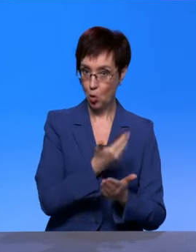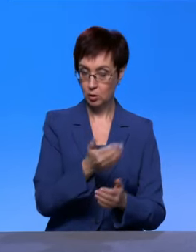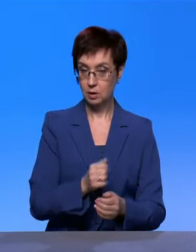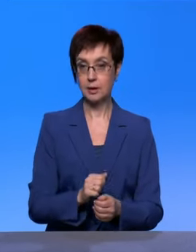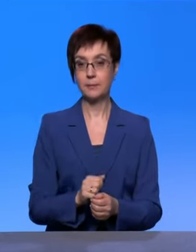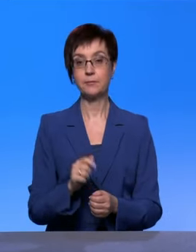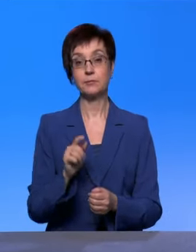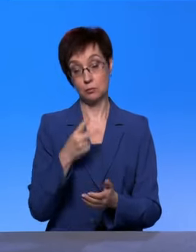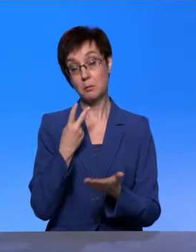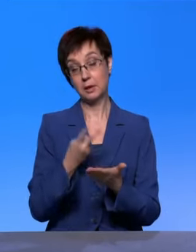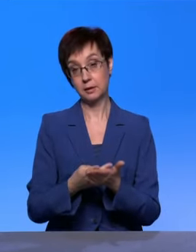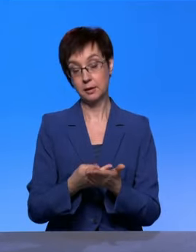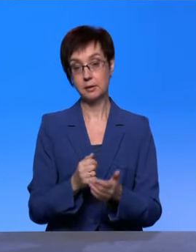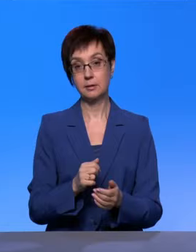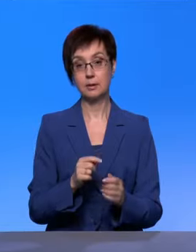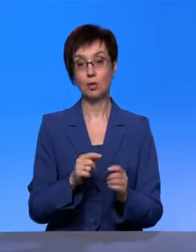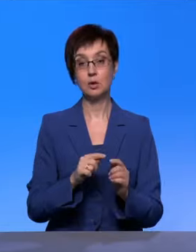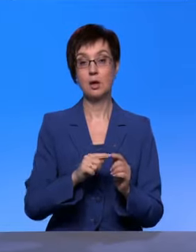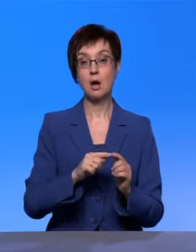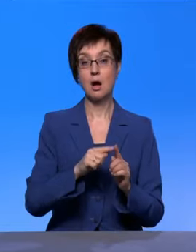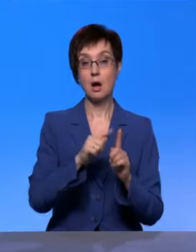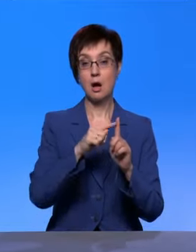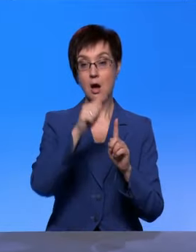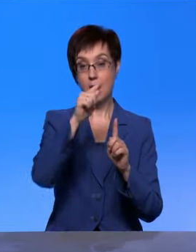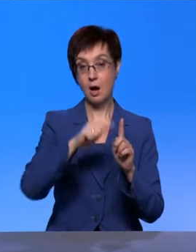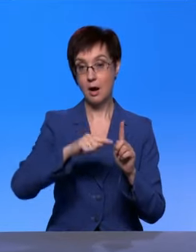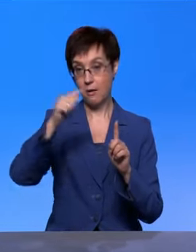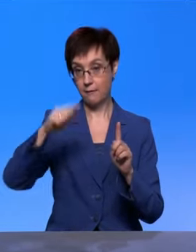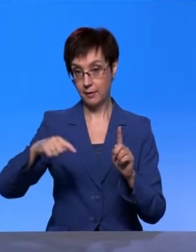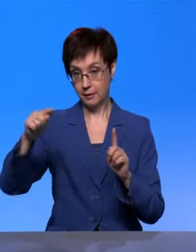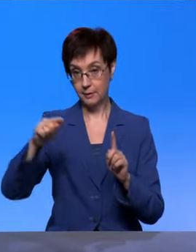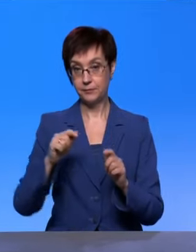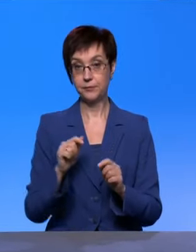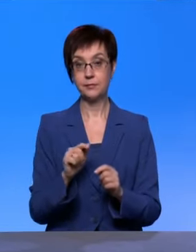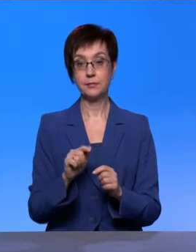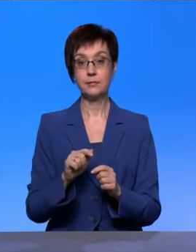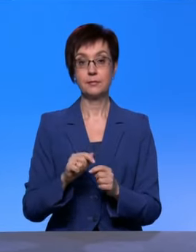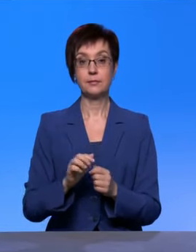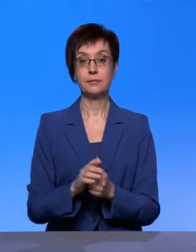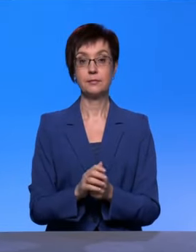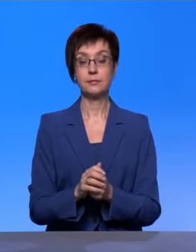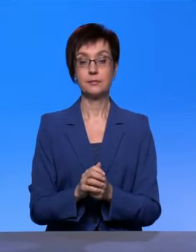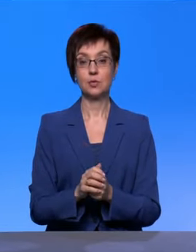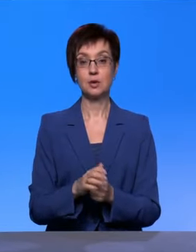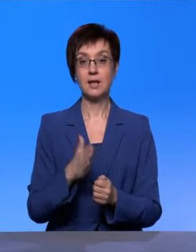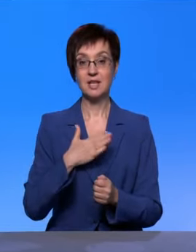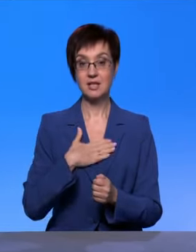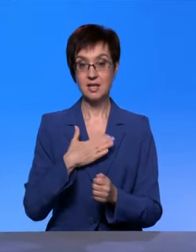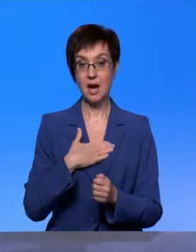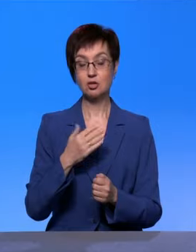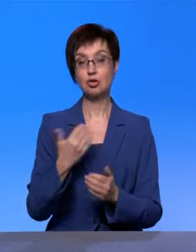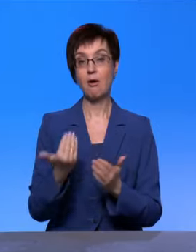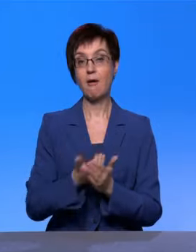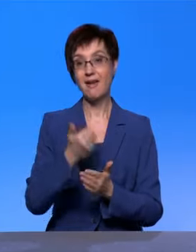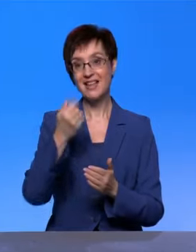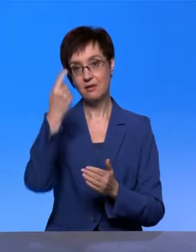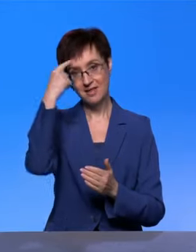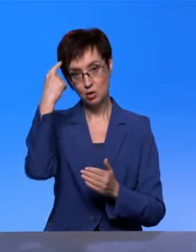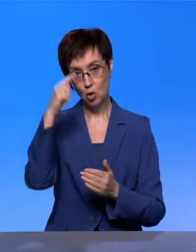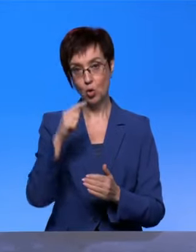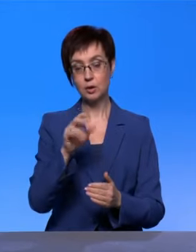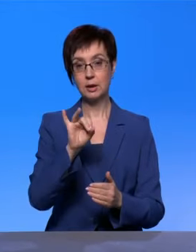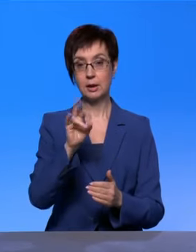Вот смотрите график состояние нашего инновационного индекса. Вот он сопоставить как пила.